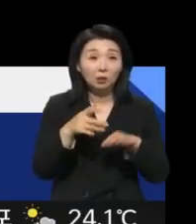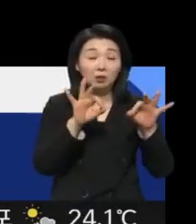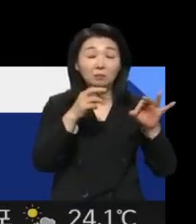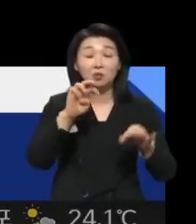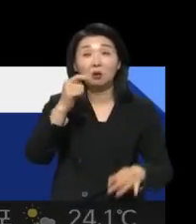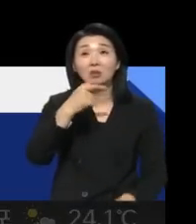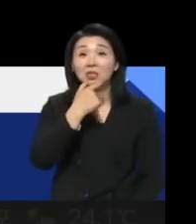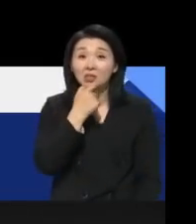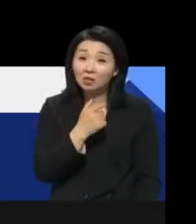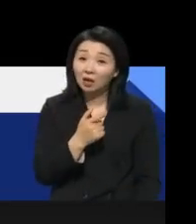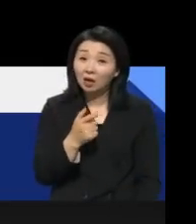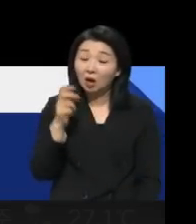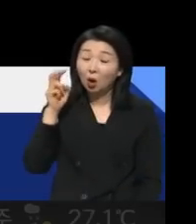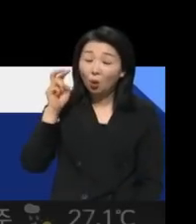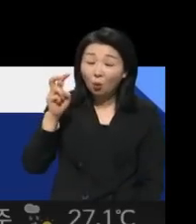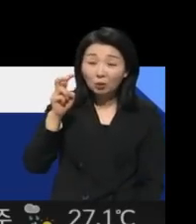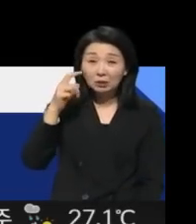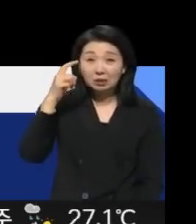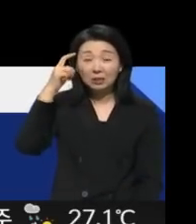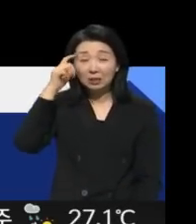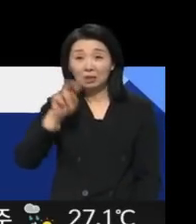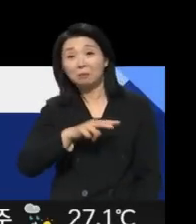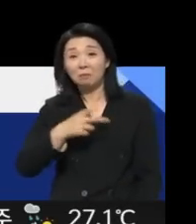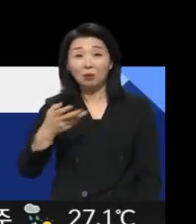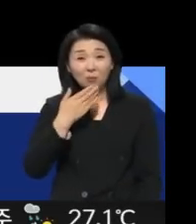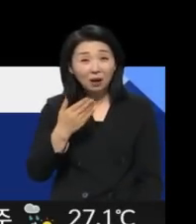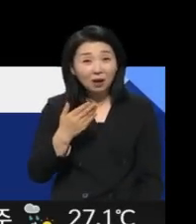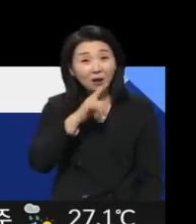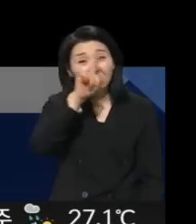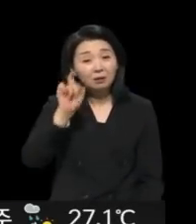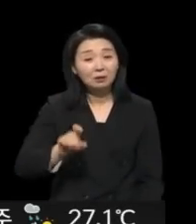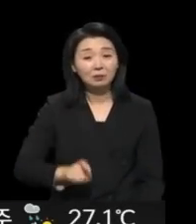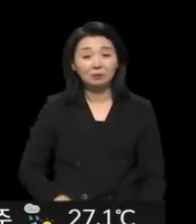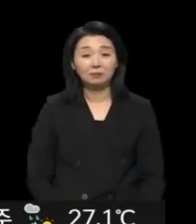싫다. 혹시 이렇게 사상전향이라도 하겠다는 것입니까?